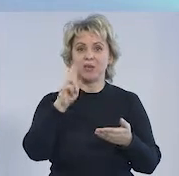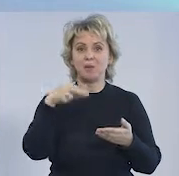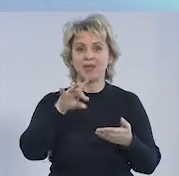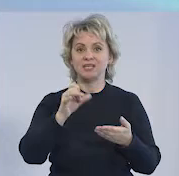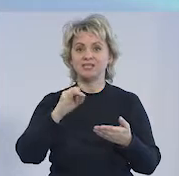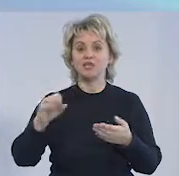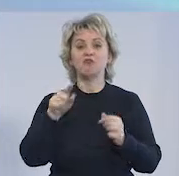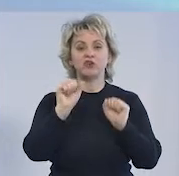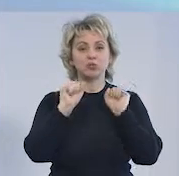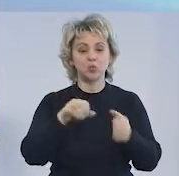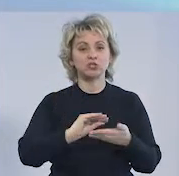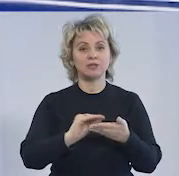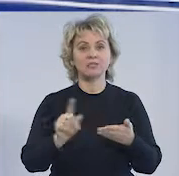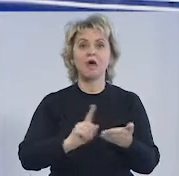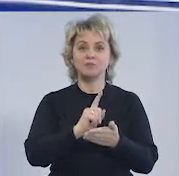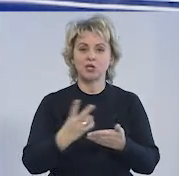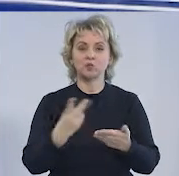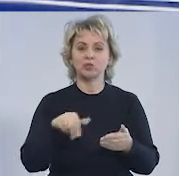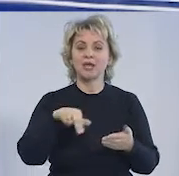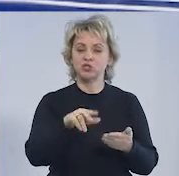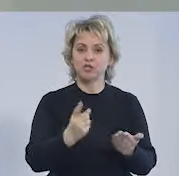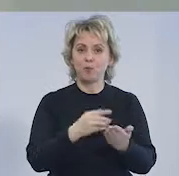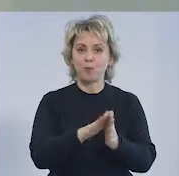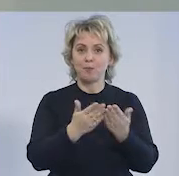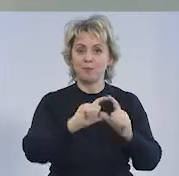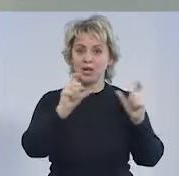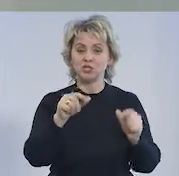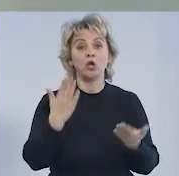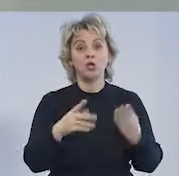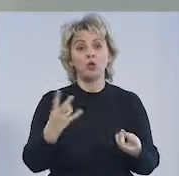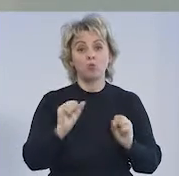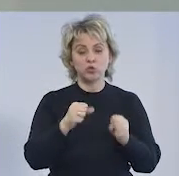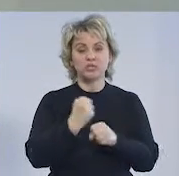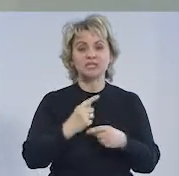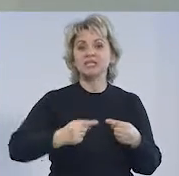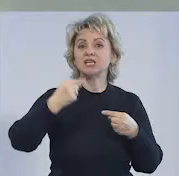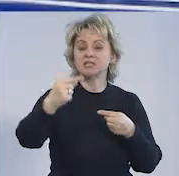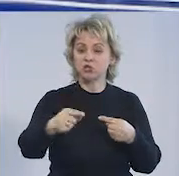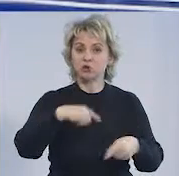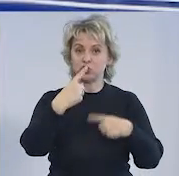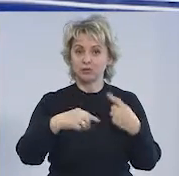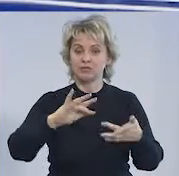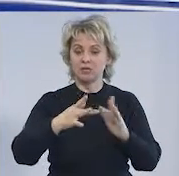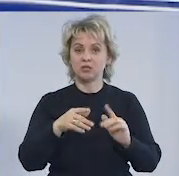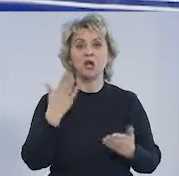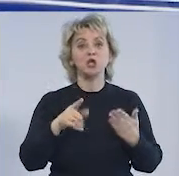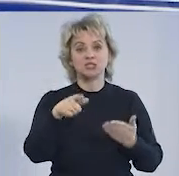вы можете написать... Вы говорите, обязательно идти нужно в библиотеку, или я могу это все-таки сделать дистанционно, например? Вы можете, если вы